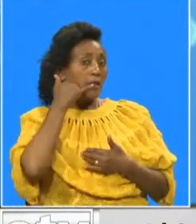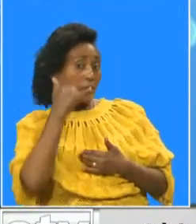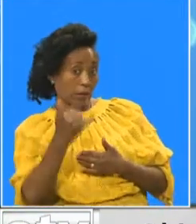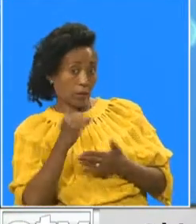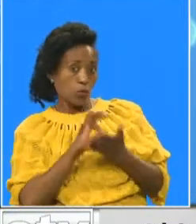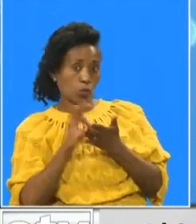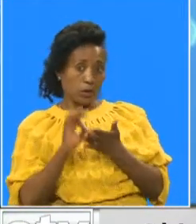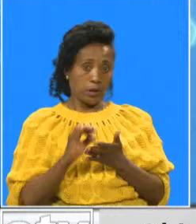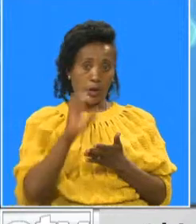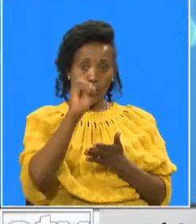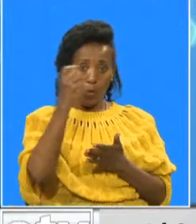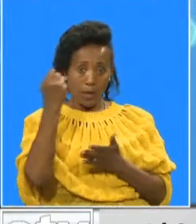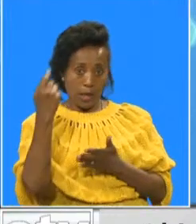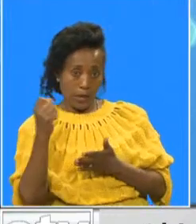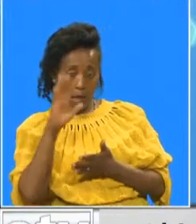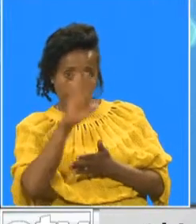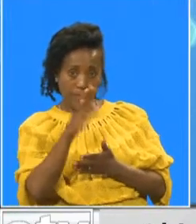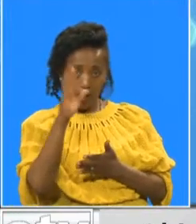ስልክ መስመሮቻችን